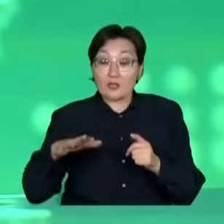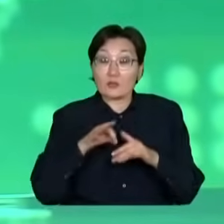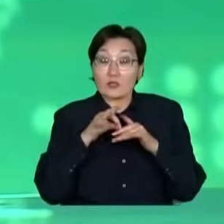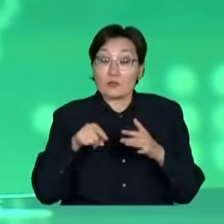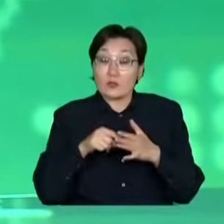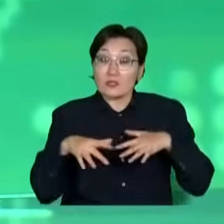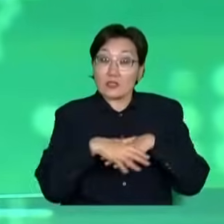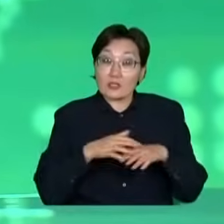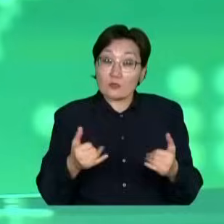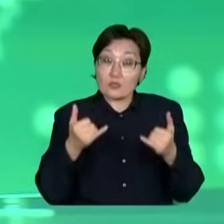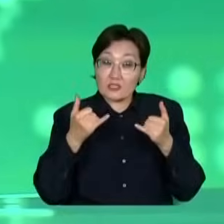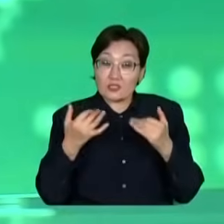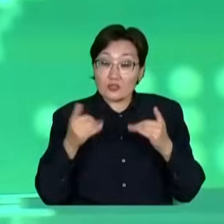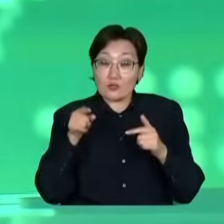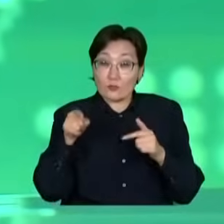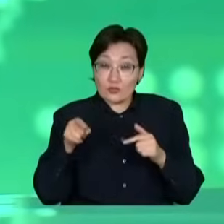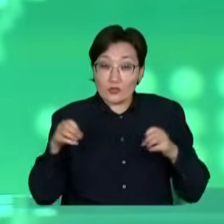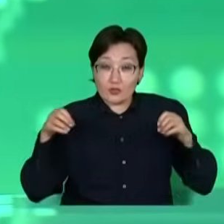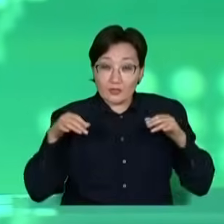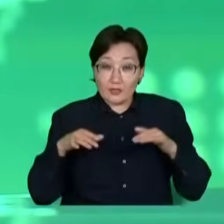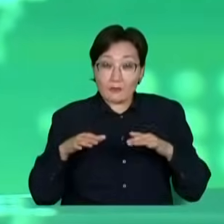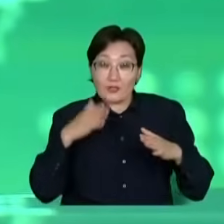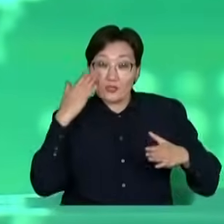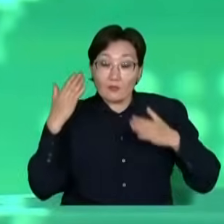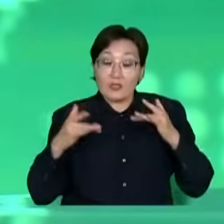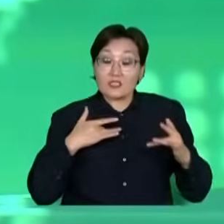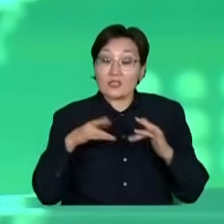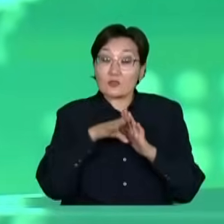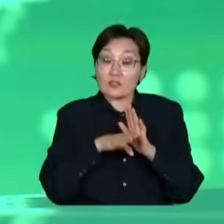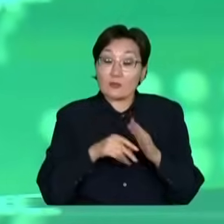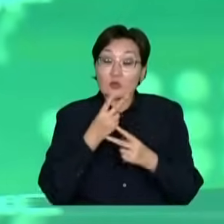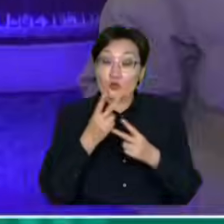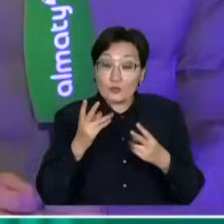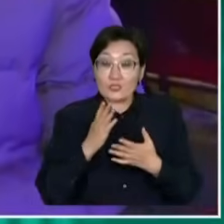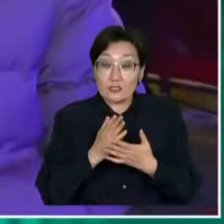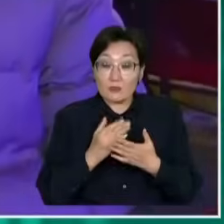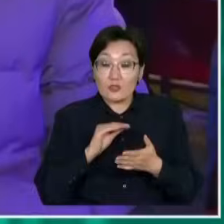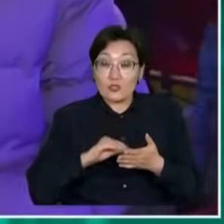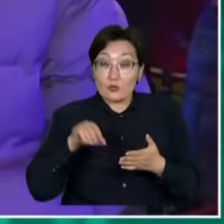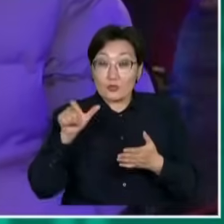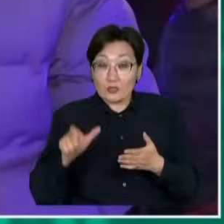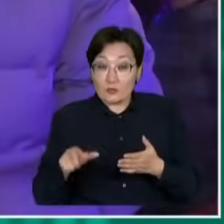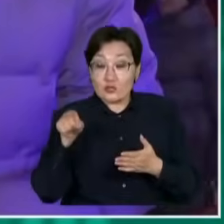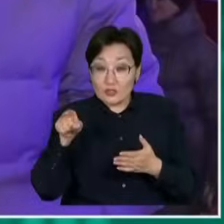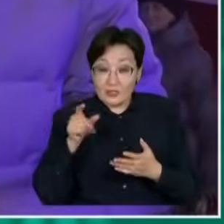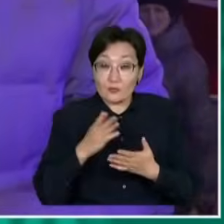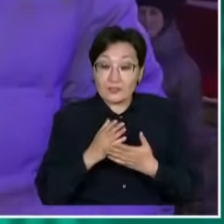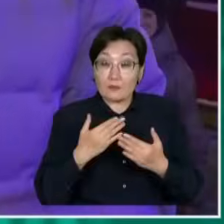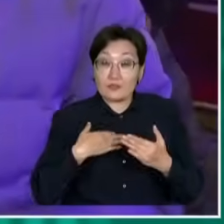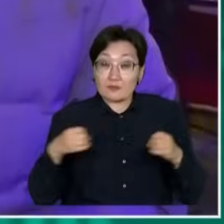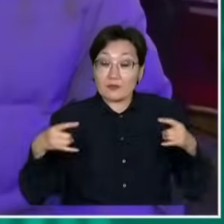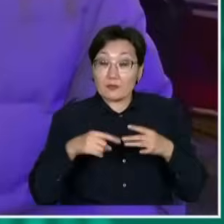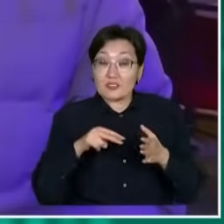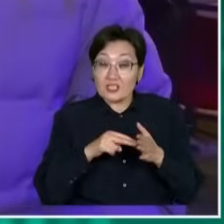Қала тұрғындары мен қонақтары қазір сол жерде көңіл көтеріп концерттік бағдарлама тамашалап жүр. Әріптесім Ұлағат арғында сонда бізбен